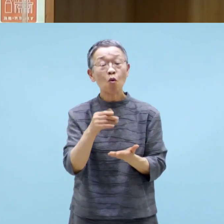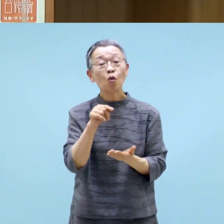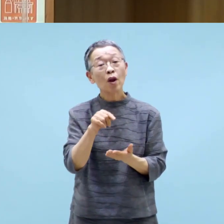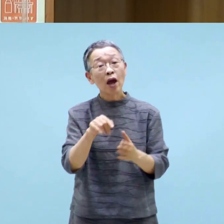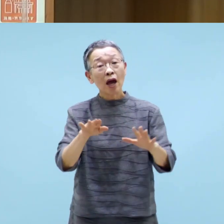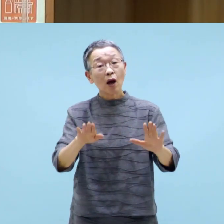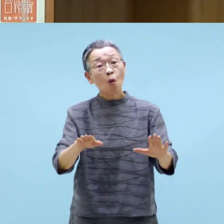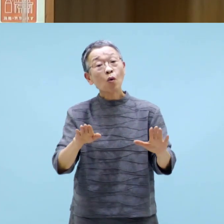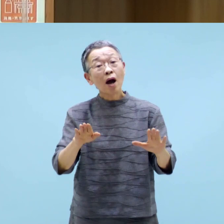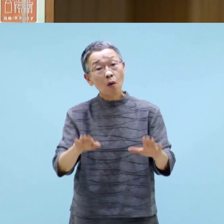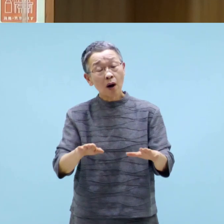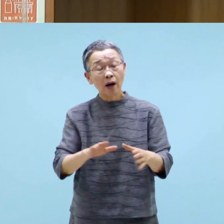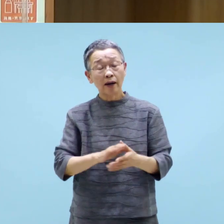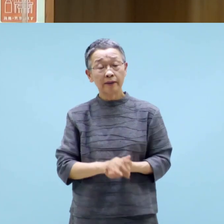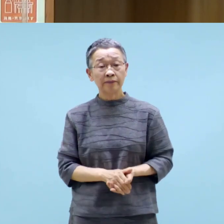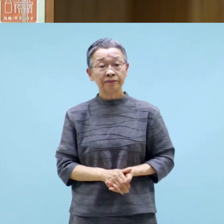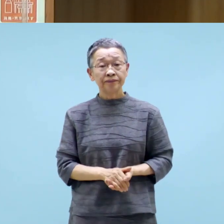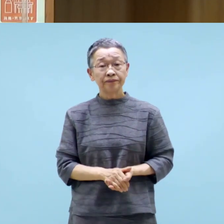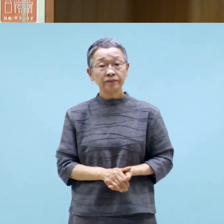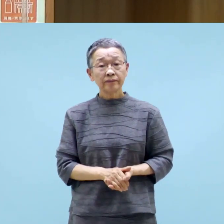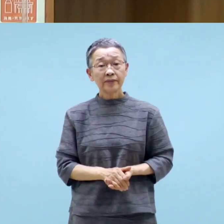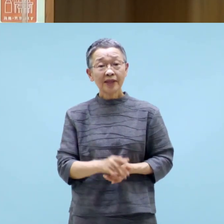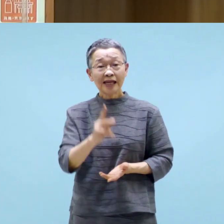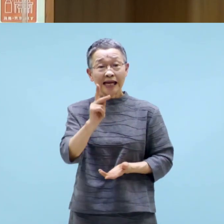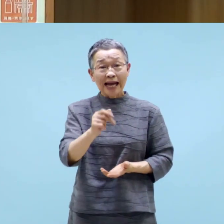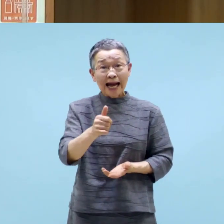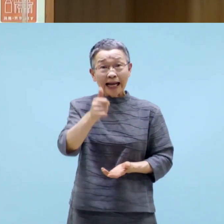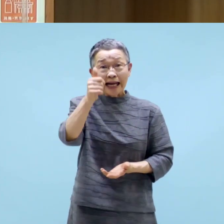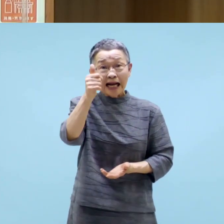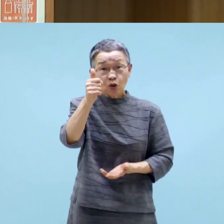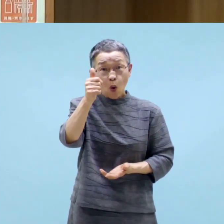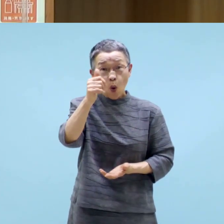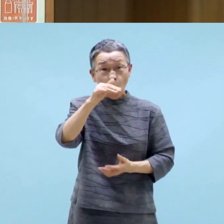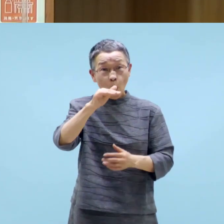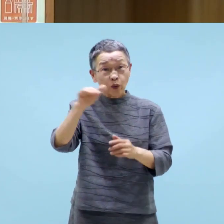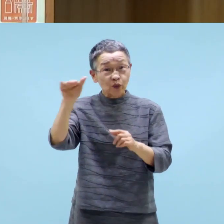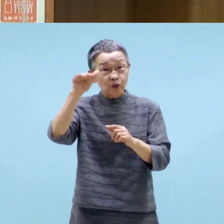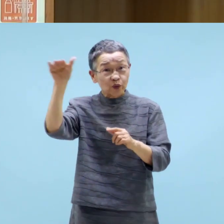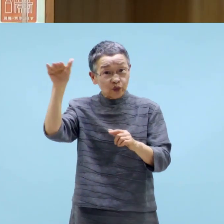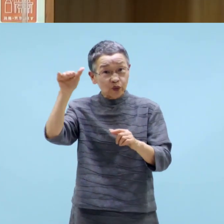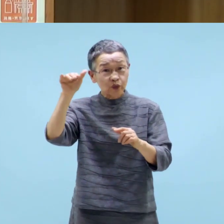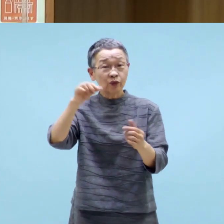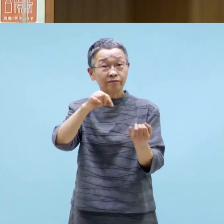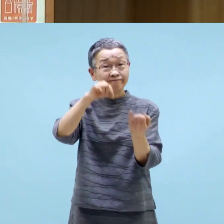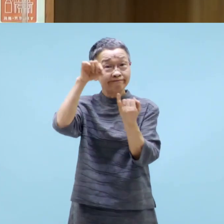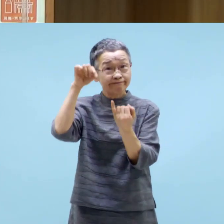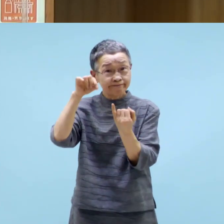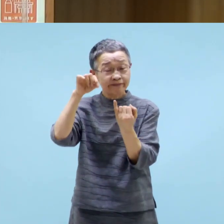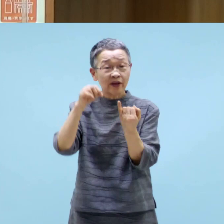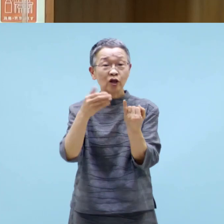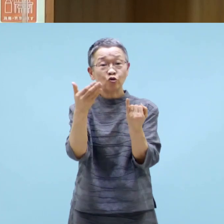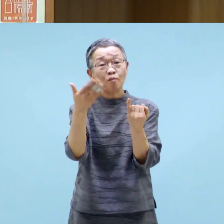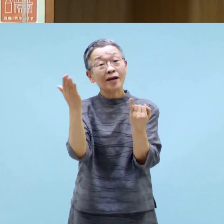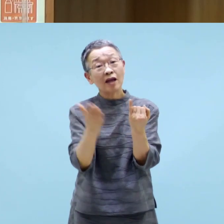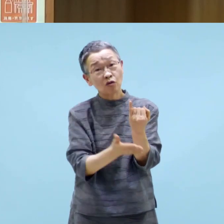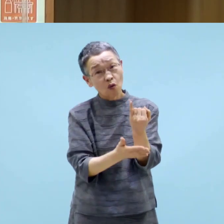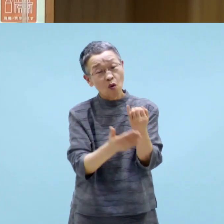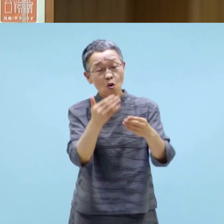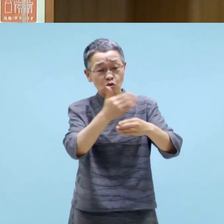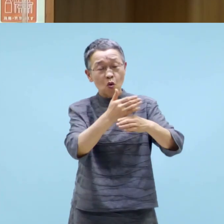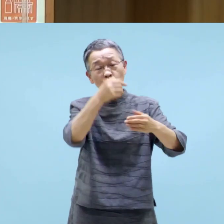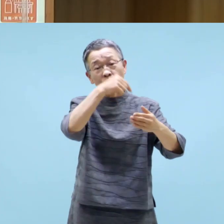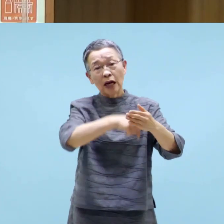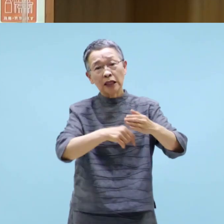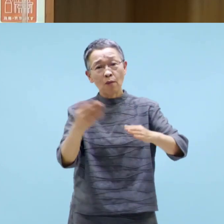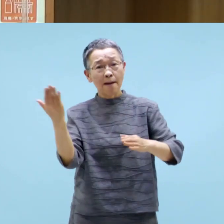回課長級以上に占める女性の割合 9% ということで、まあ、本土道庁においては過去最高